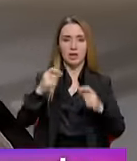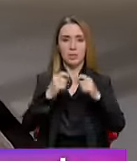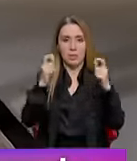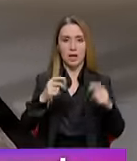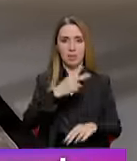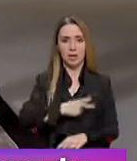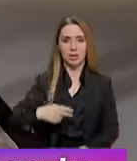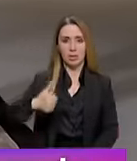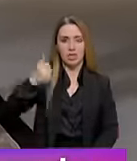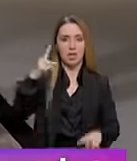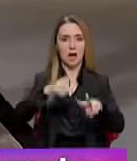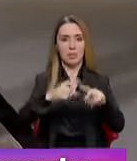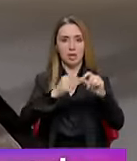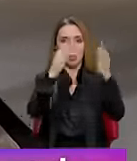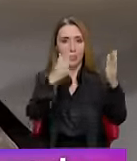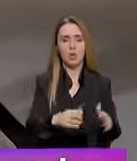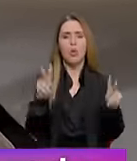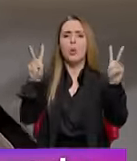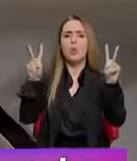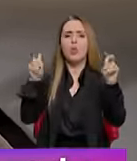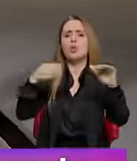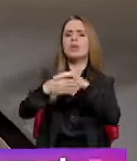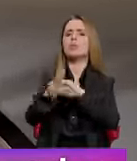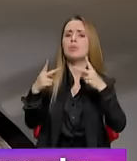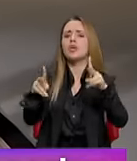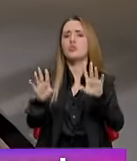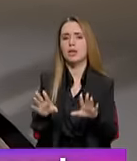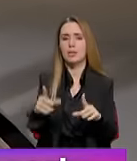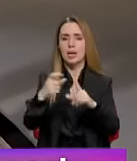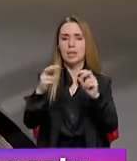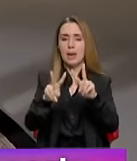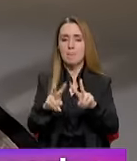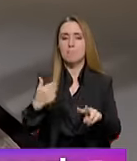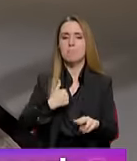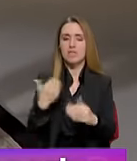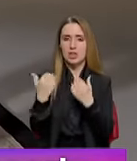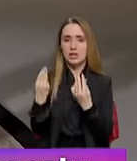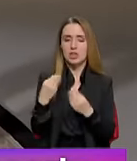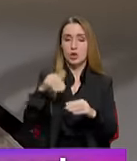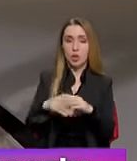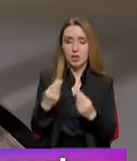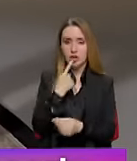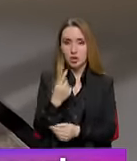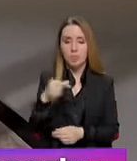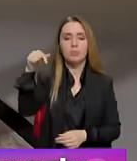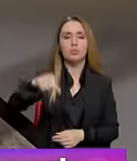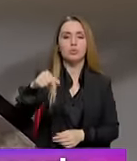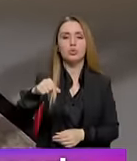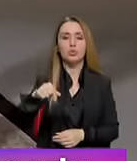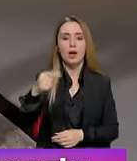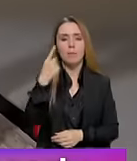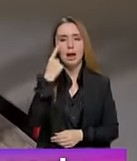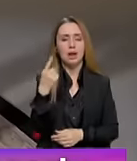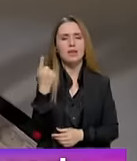Belediye Başkanı Ahmet buran Hani o konuya girmeyelim e Dem bize verecek oylarını diyor şimdi buradan yola